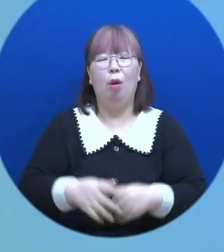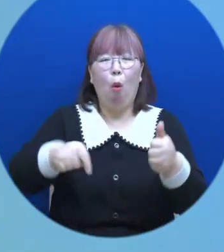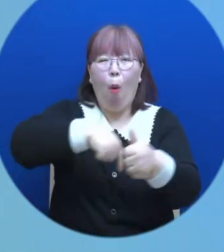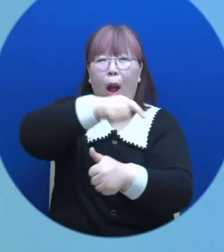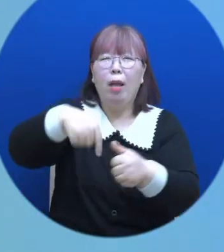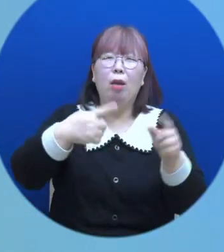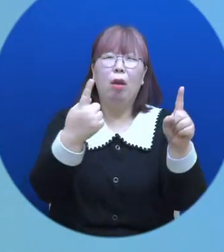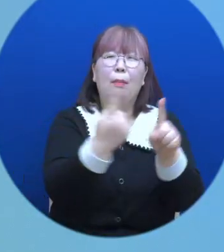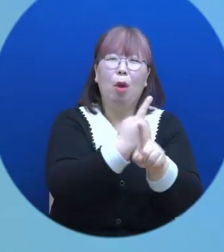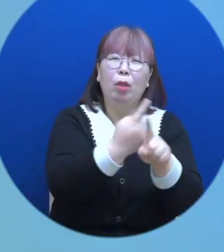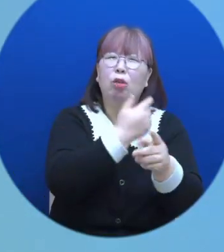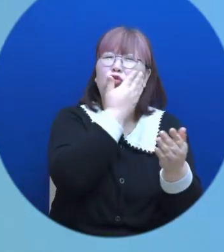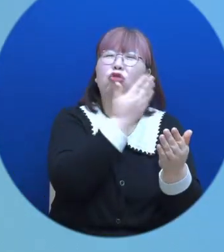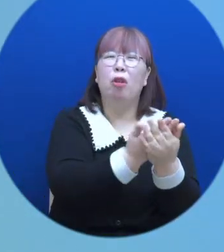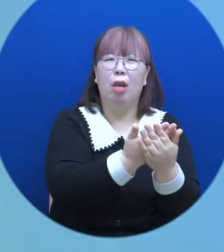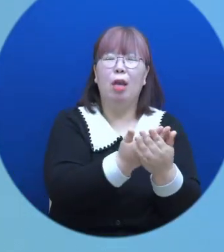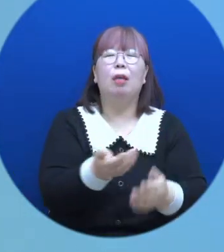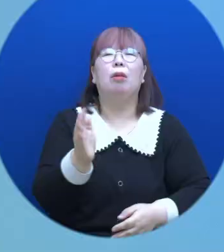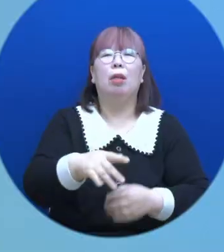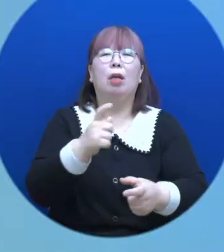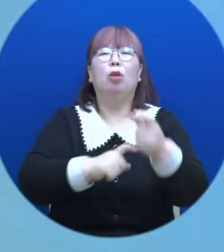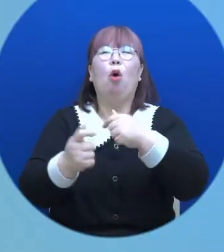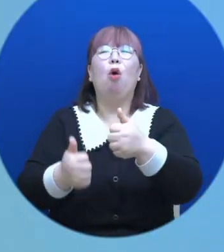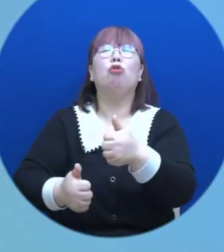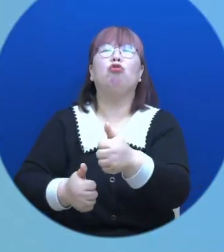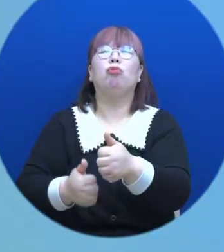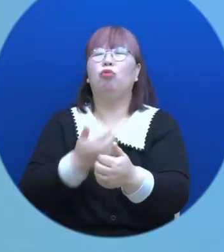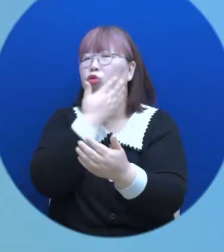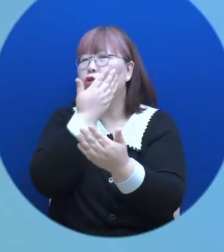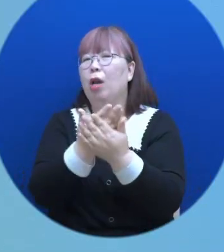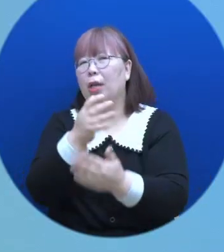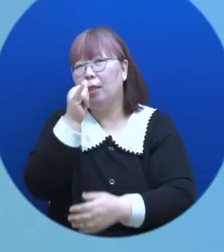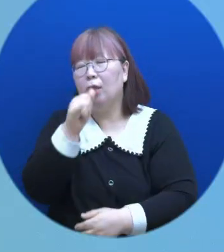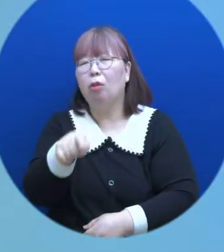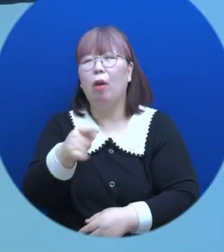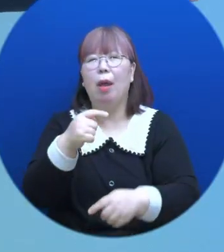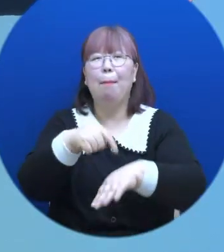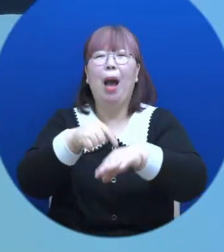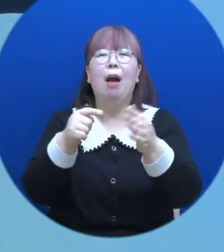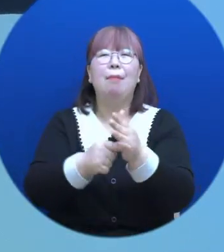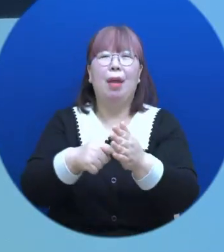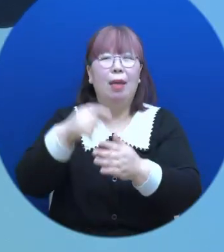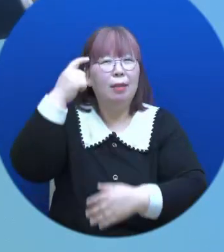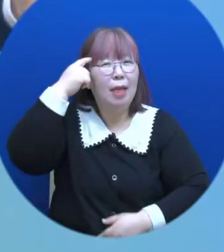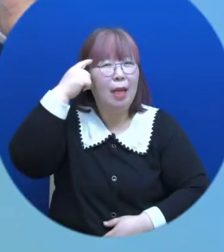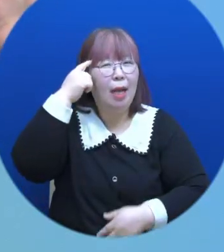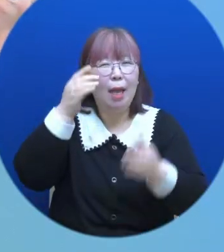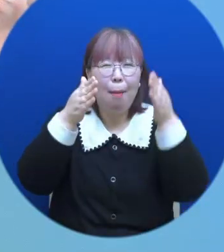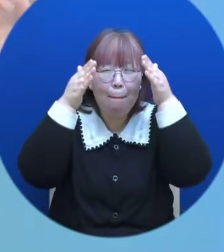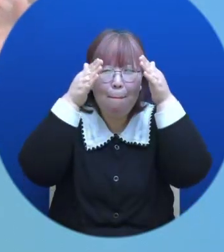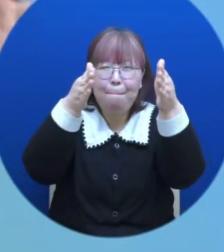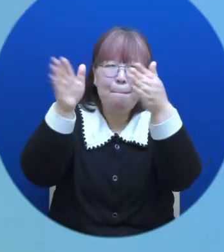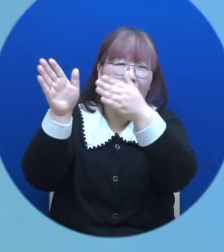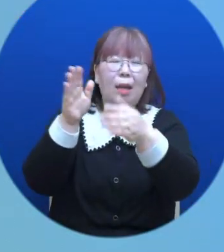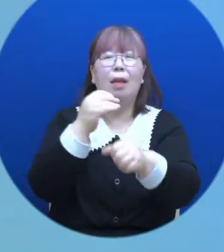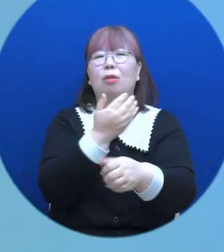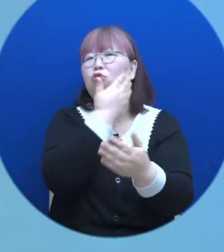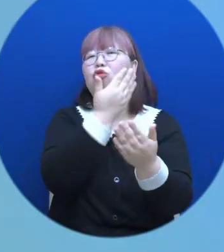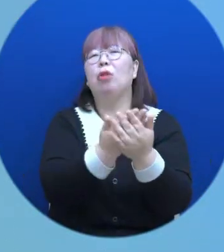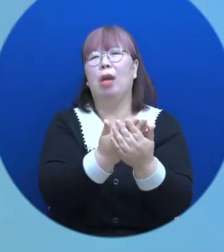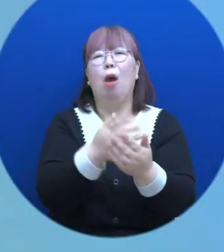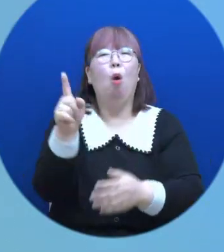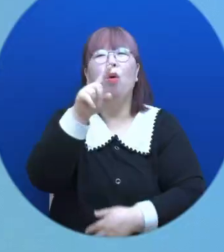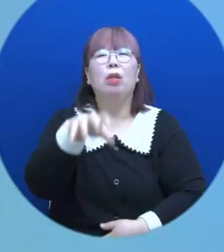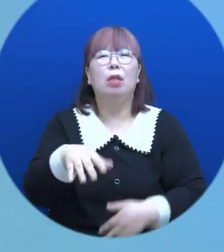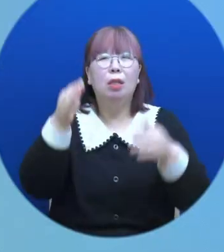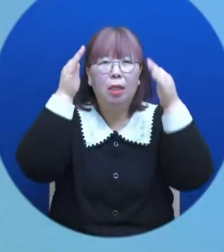변화 중요하지. 그러나 그보다 더 중요한 게 있단다. 너의 마음의 생각의 방향이 더 중요하다. 어디를